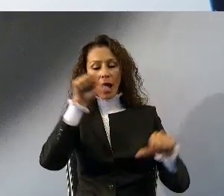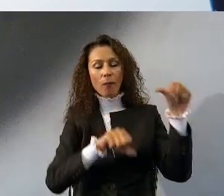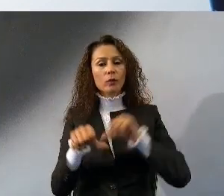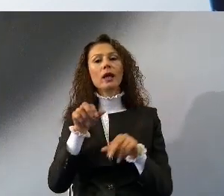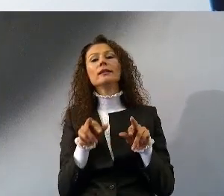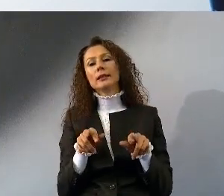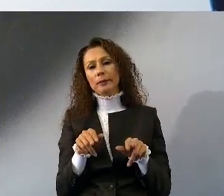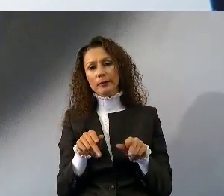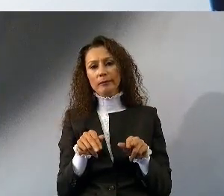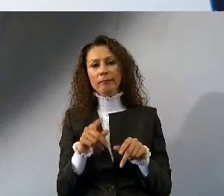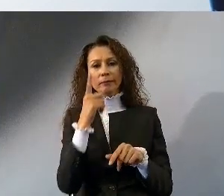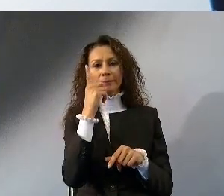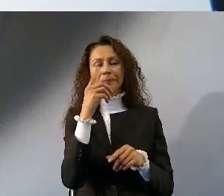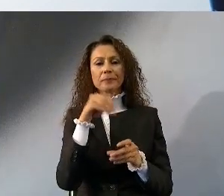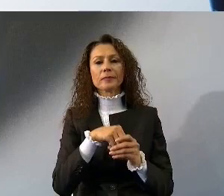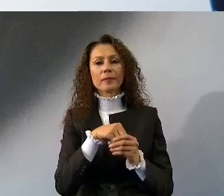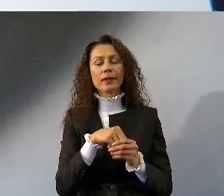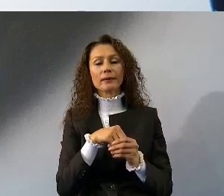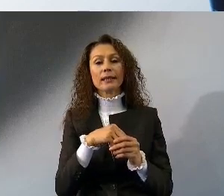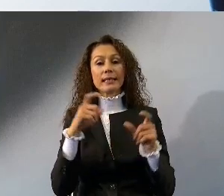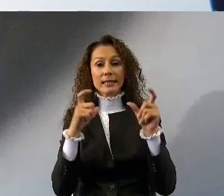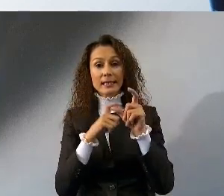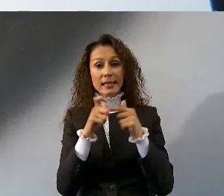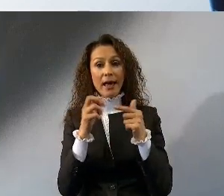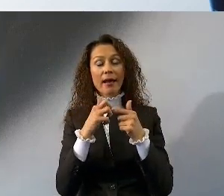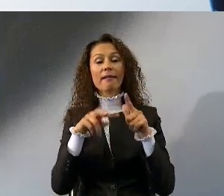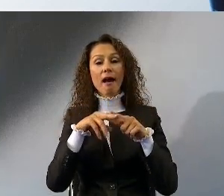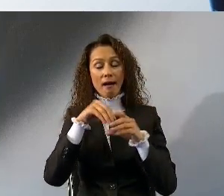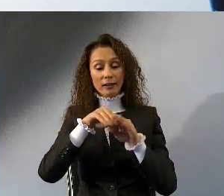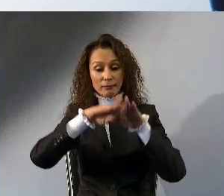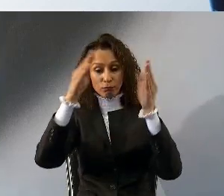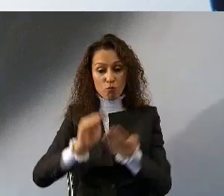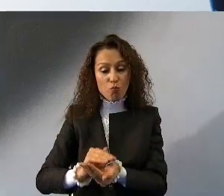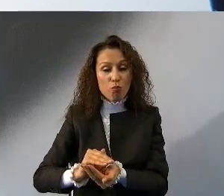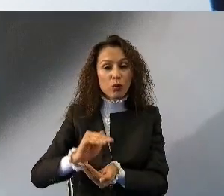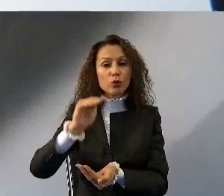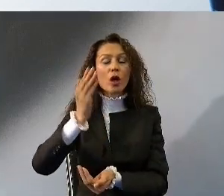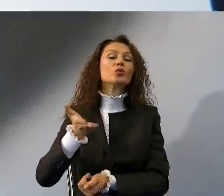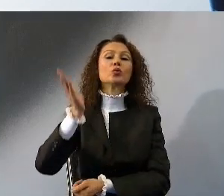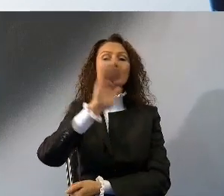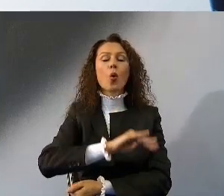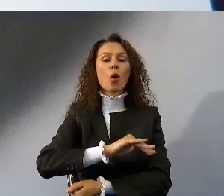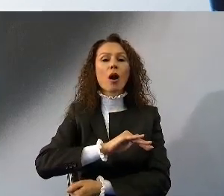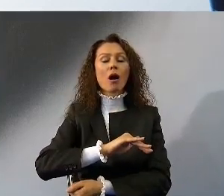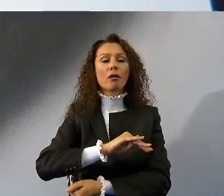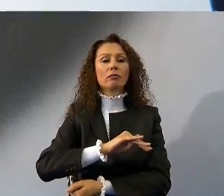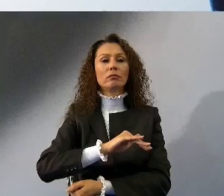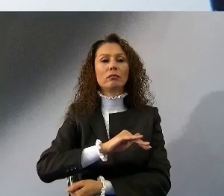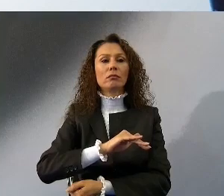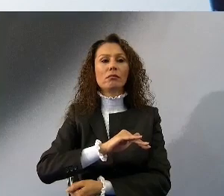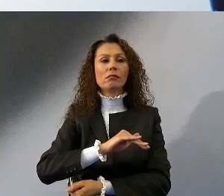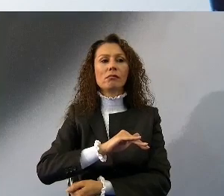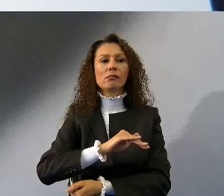koşullarında bir viyole ektikten ve sera ortamında onu büyüttükten sonra bir anda